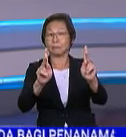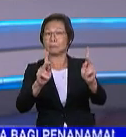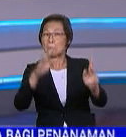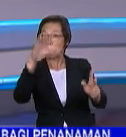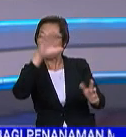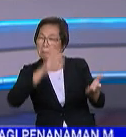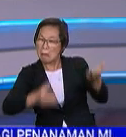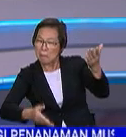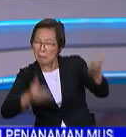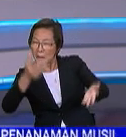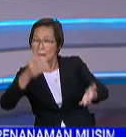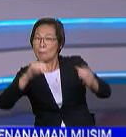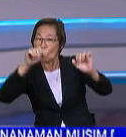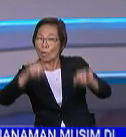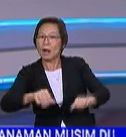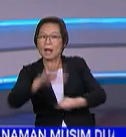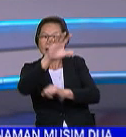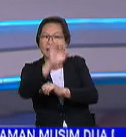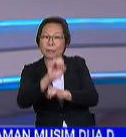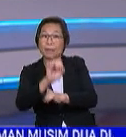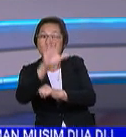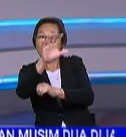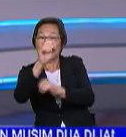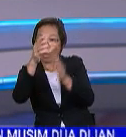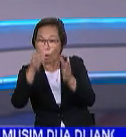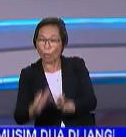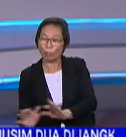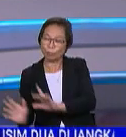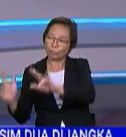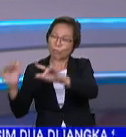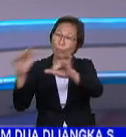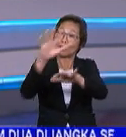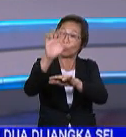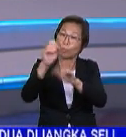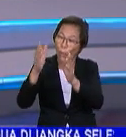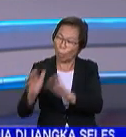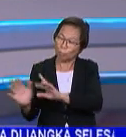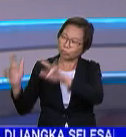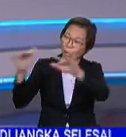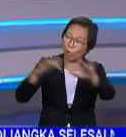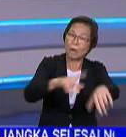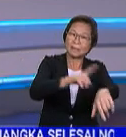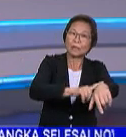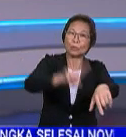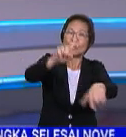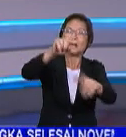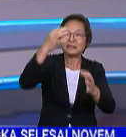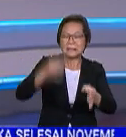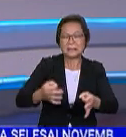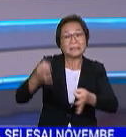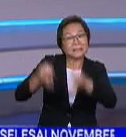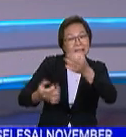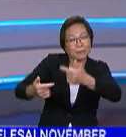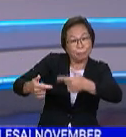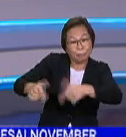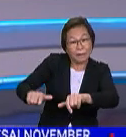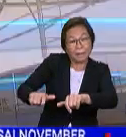dijangka mampu menampung sehingga 50 pengunjung pada satu masa jika dibenarkan beroperasi secara penuh.